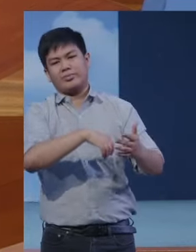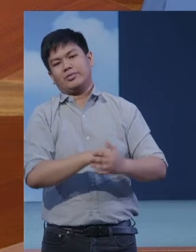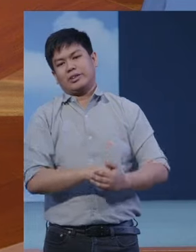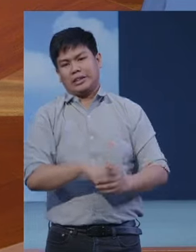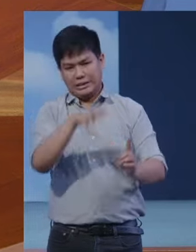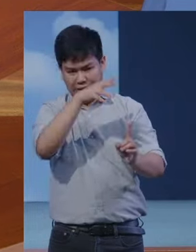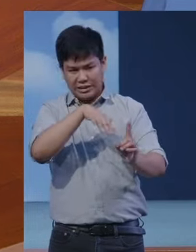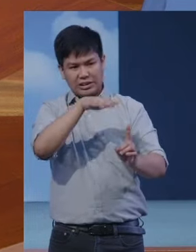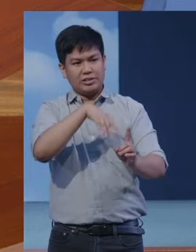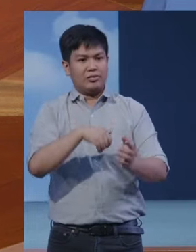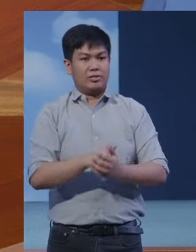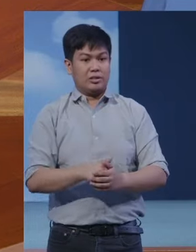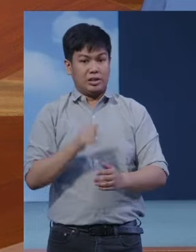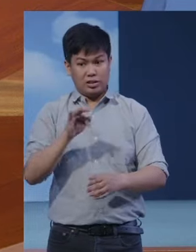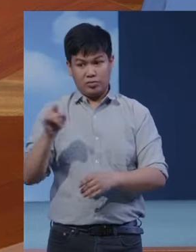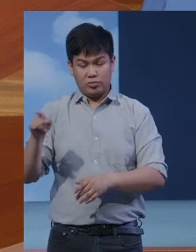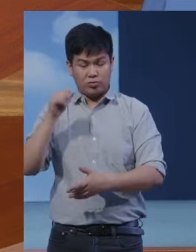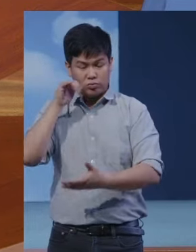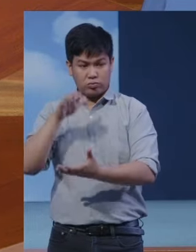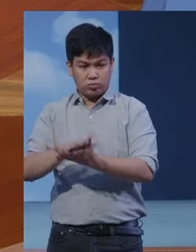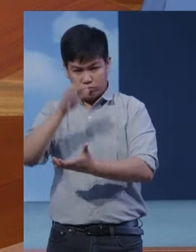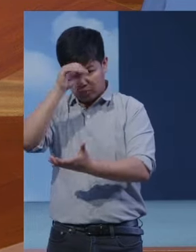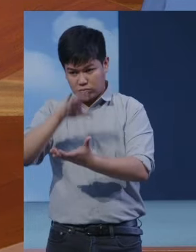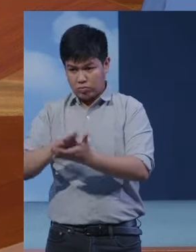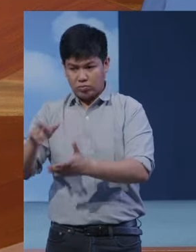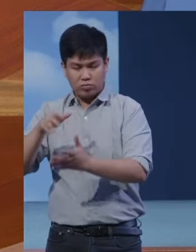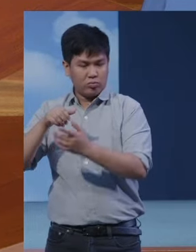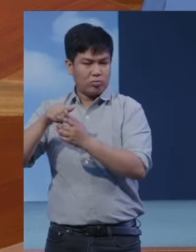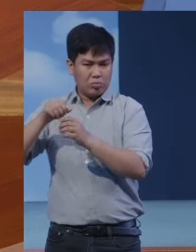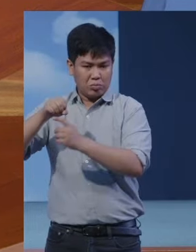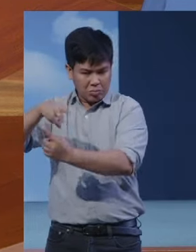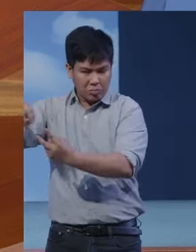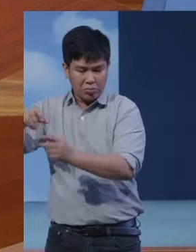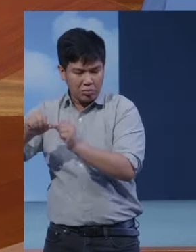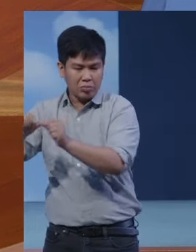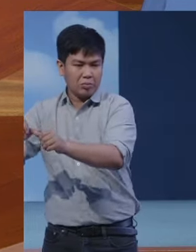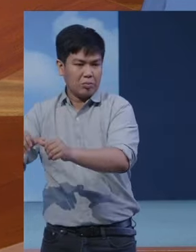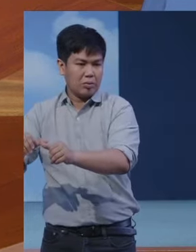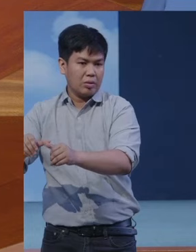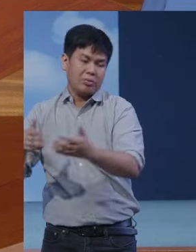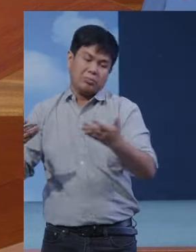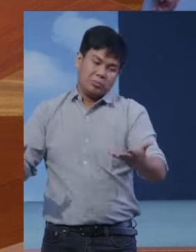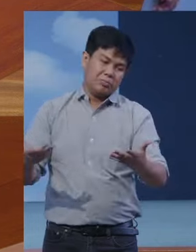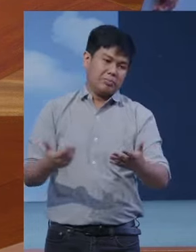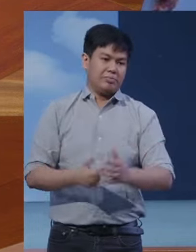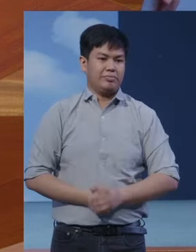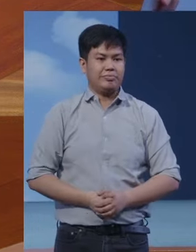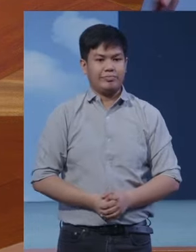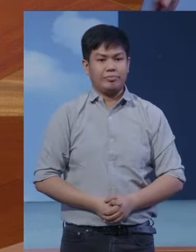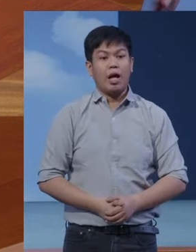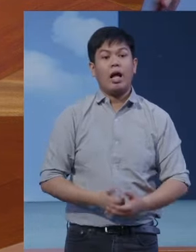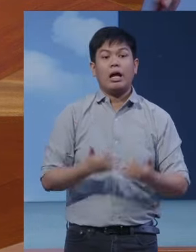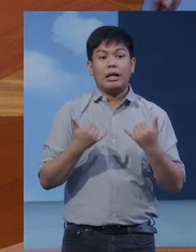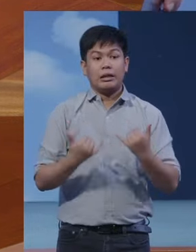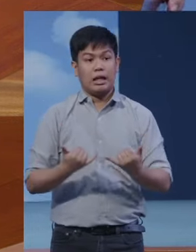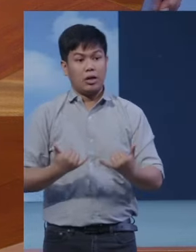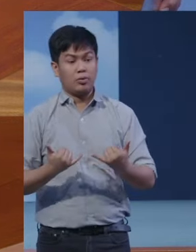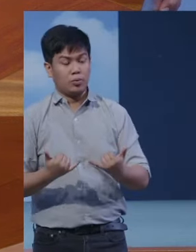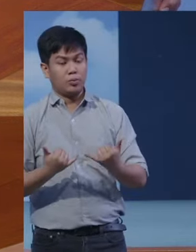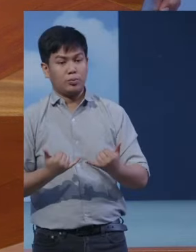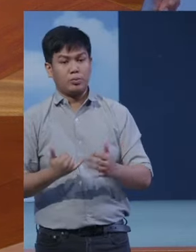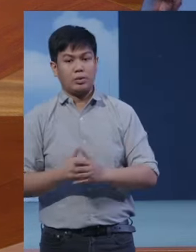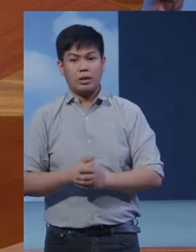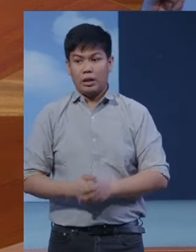kanyang pangalo niya pangatlo kung ang nagkasalang asawa na mananampalataya ay